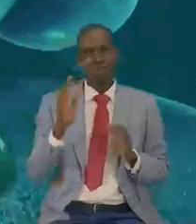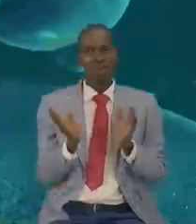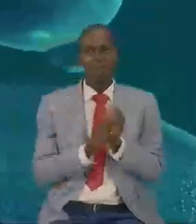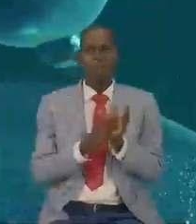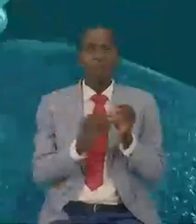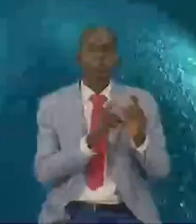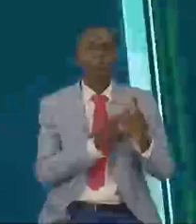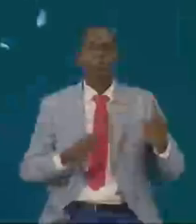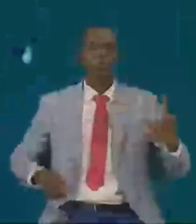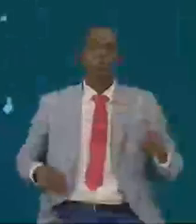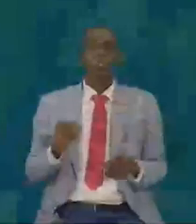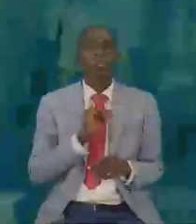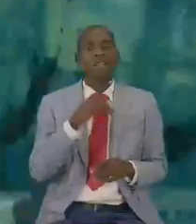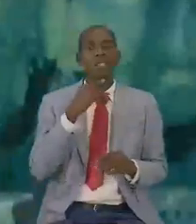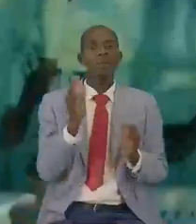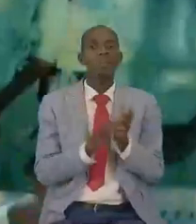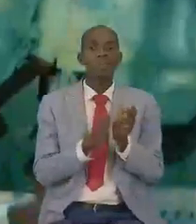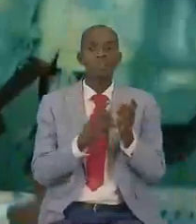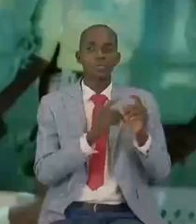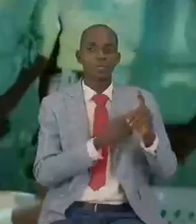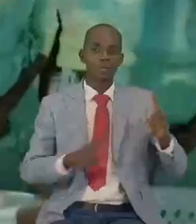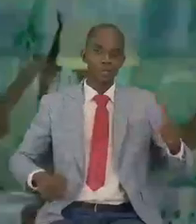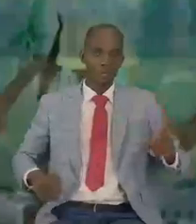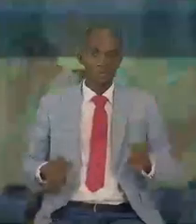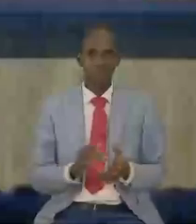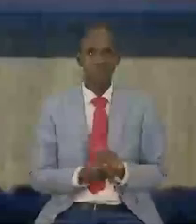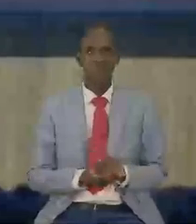Je dis gloire à Dieu.